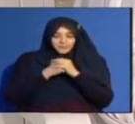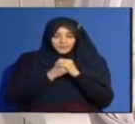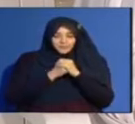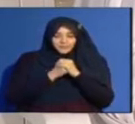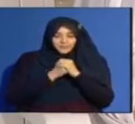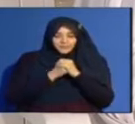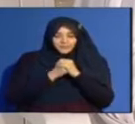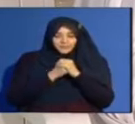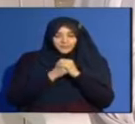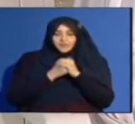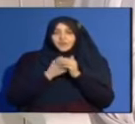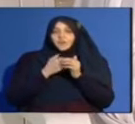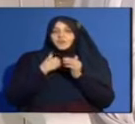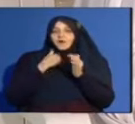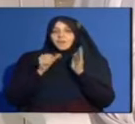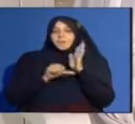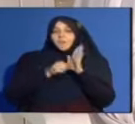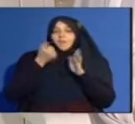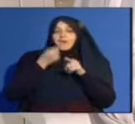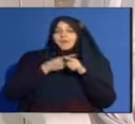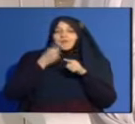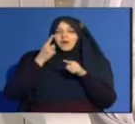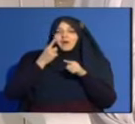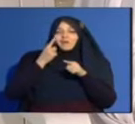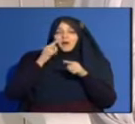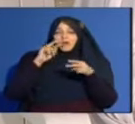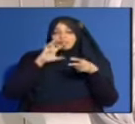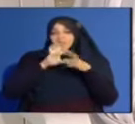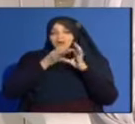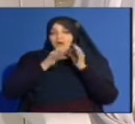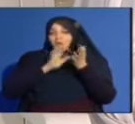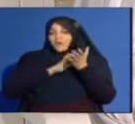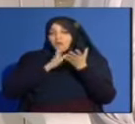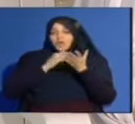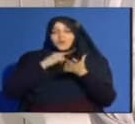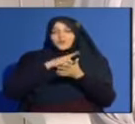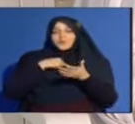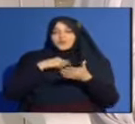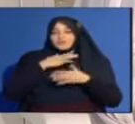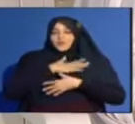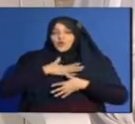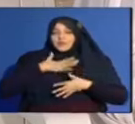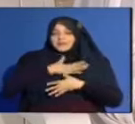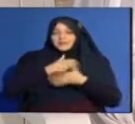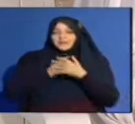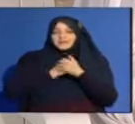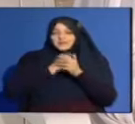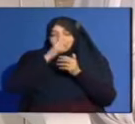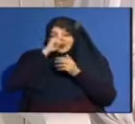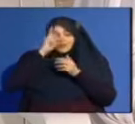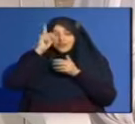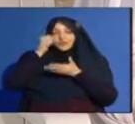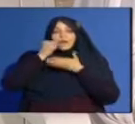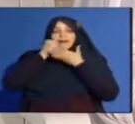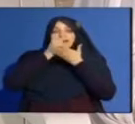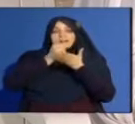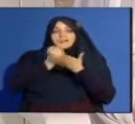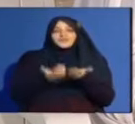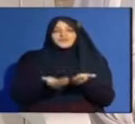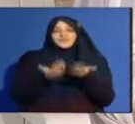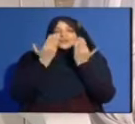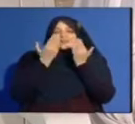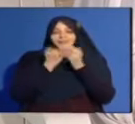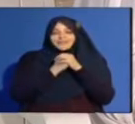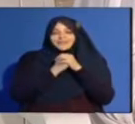اول مره نشوفها في، جاتني في القناه قران، رانا فرحانين وان شاء الله ربي يوفقكم ان شاء الله يا ربي.